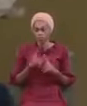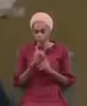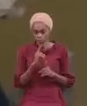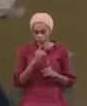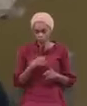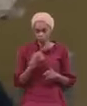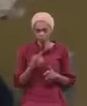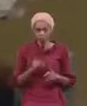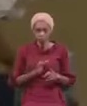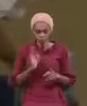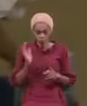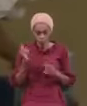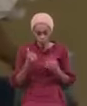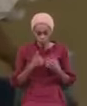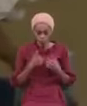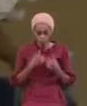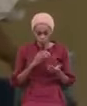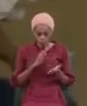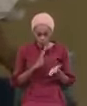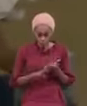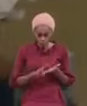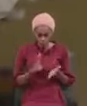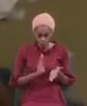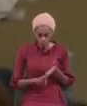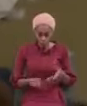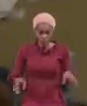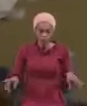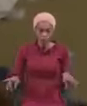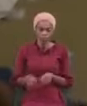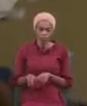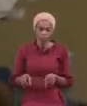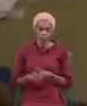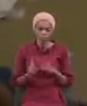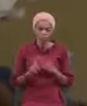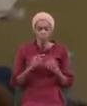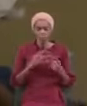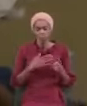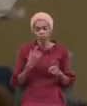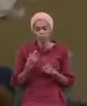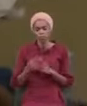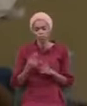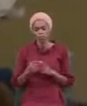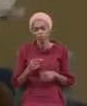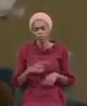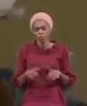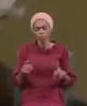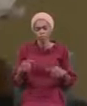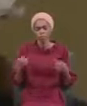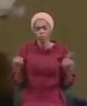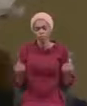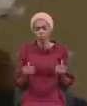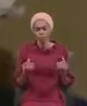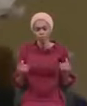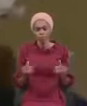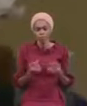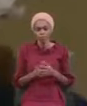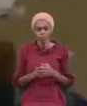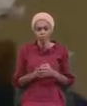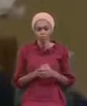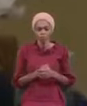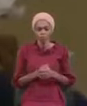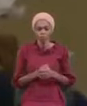parole mais le péché doit être expié donc pour la pleine